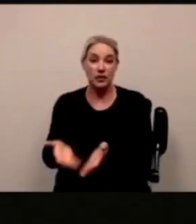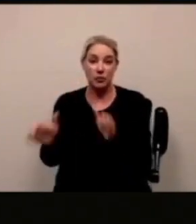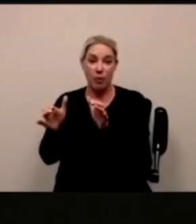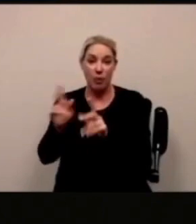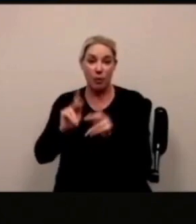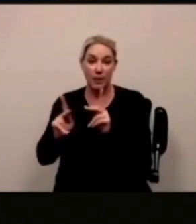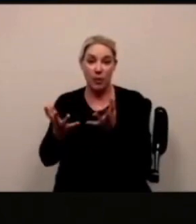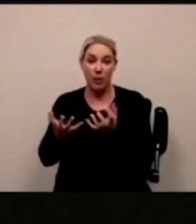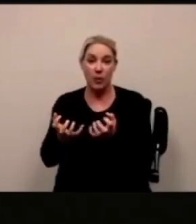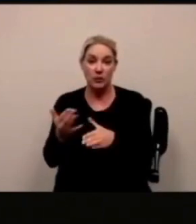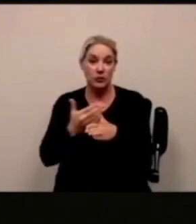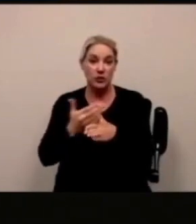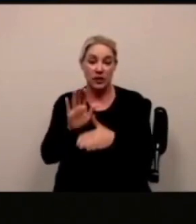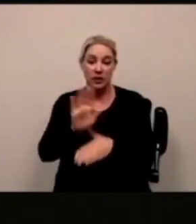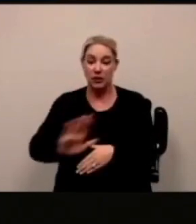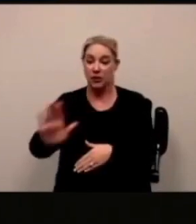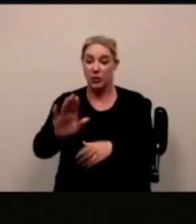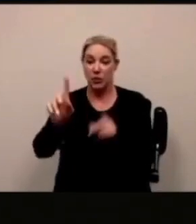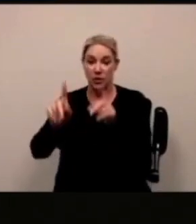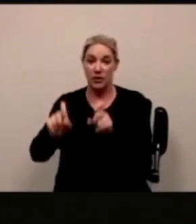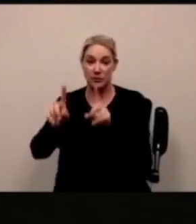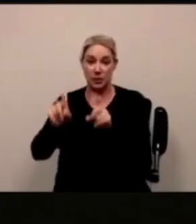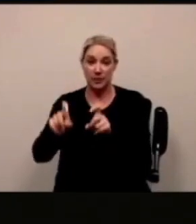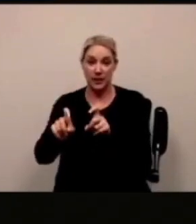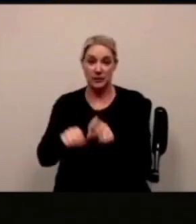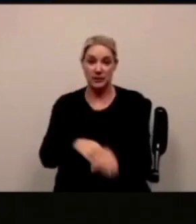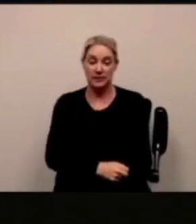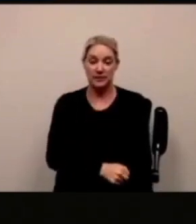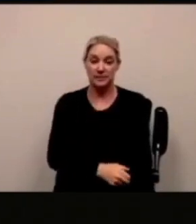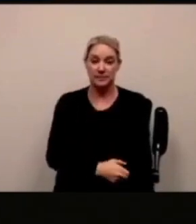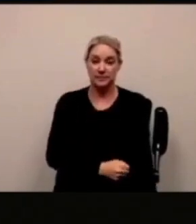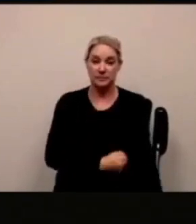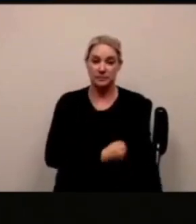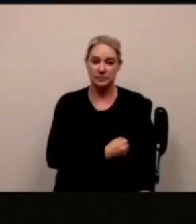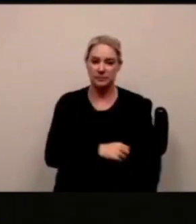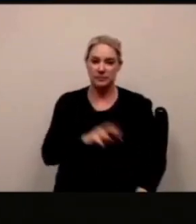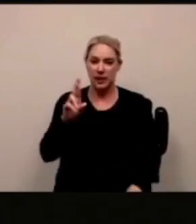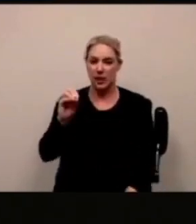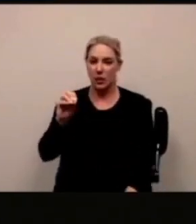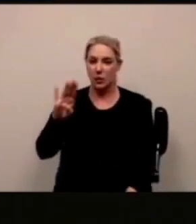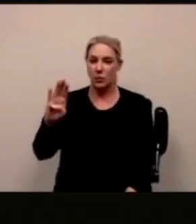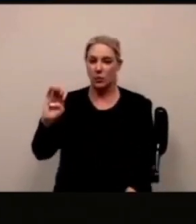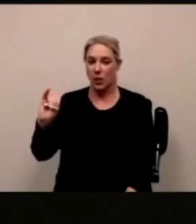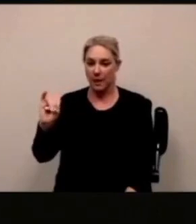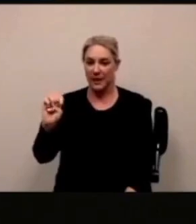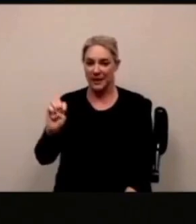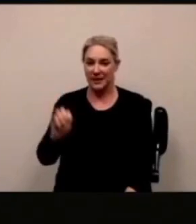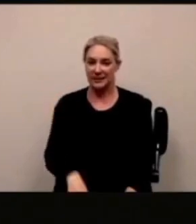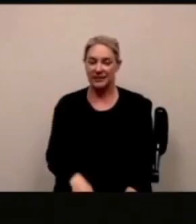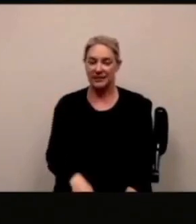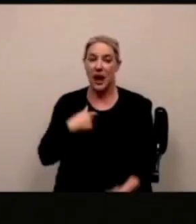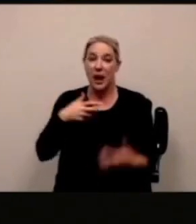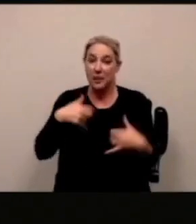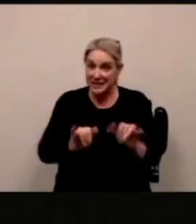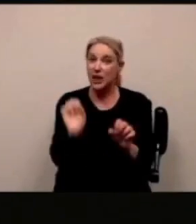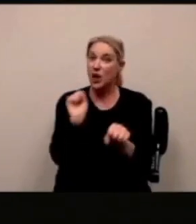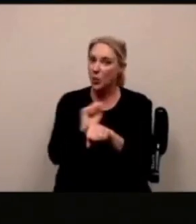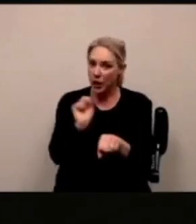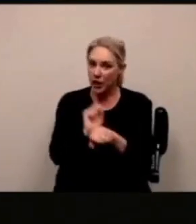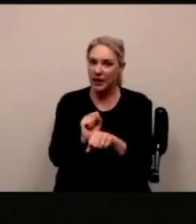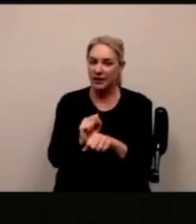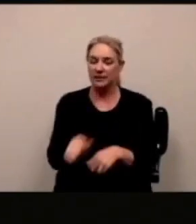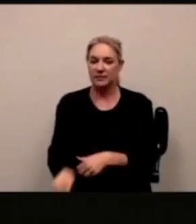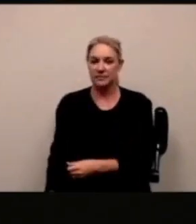こちらの方ではと初めて見てらっしゃる方がいると思いますがパネリストの皆さんからどなたかこちら